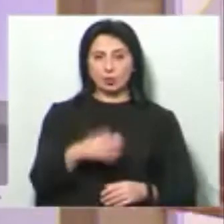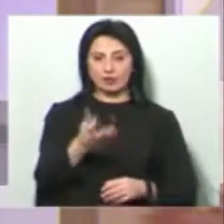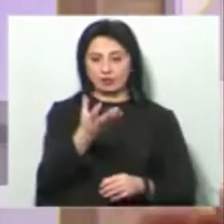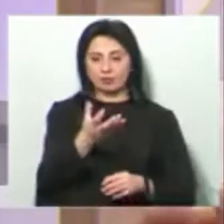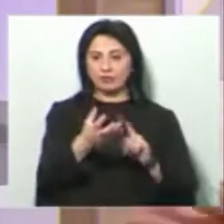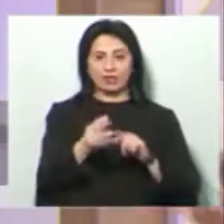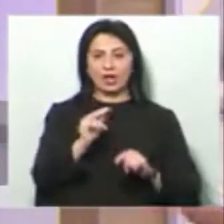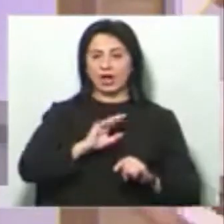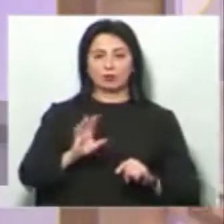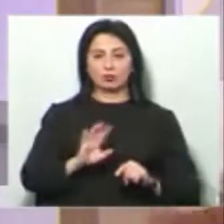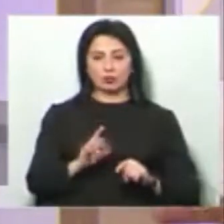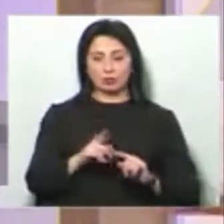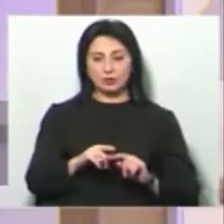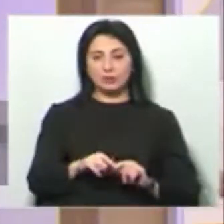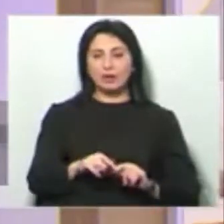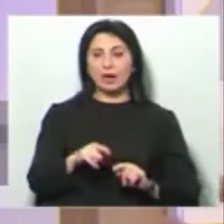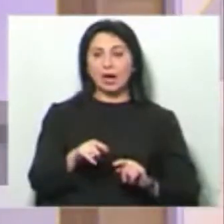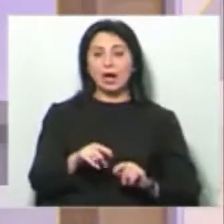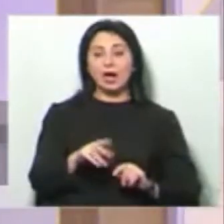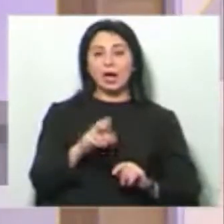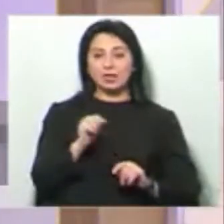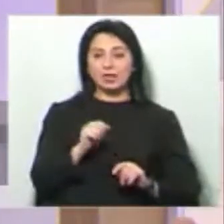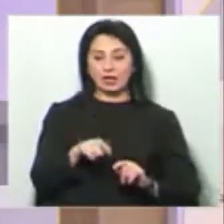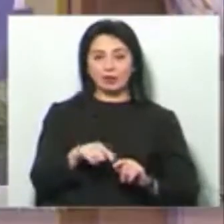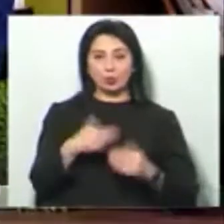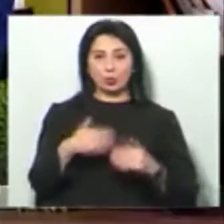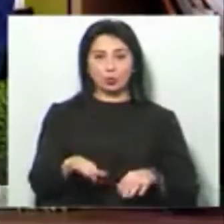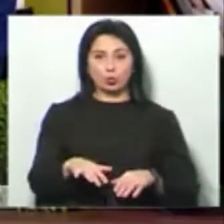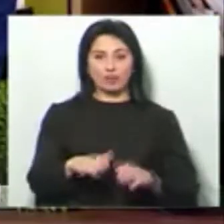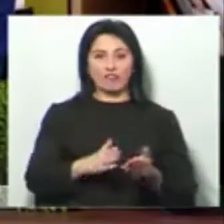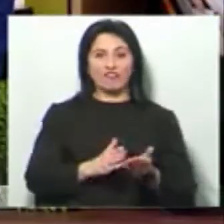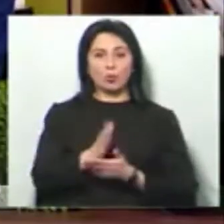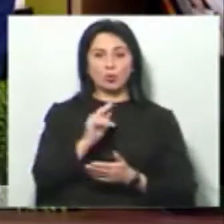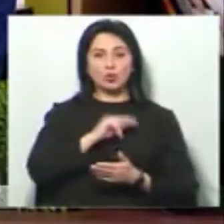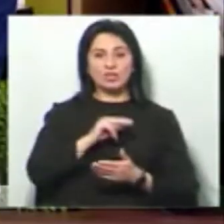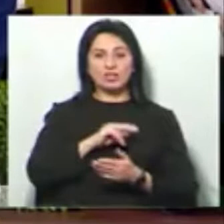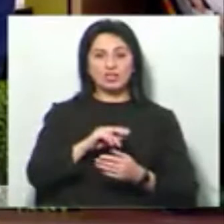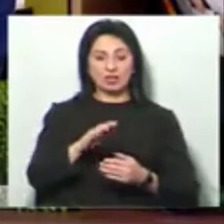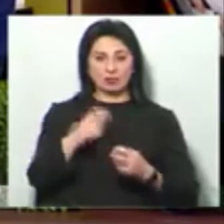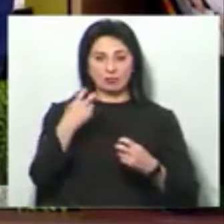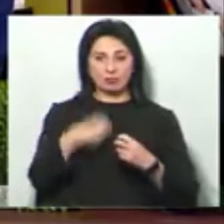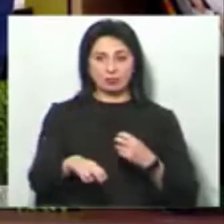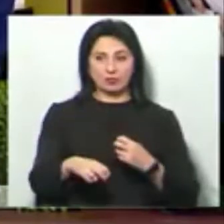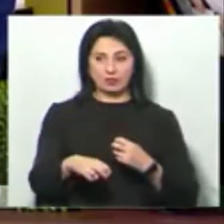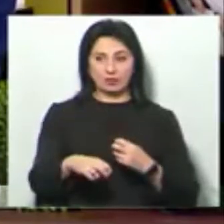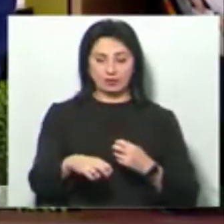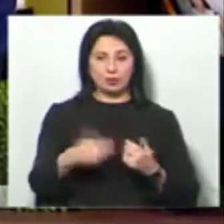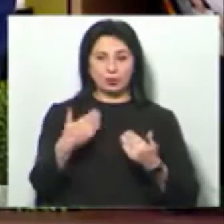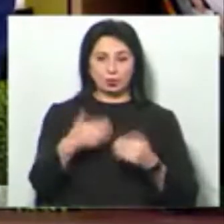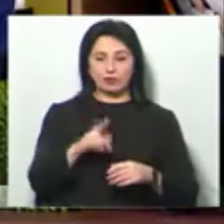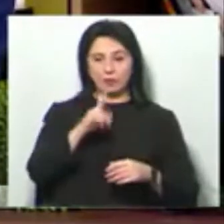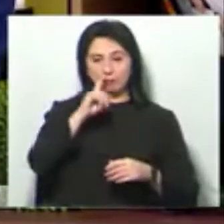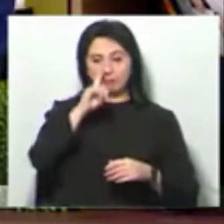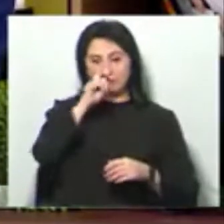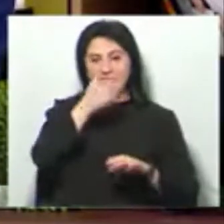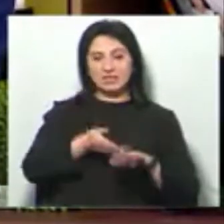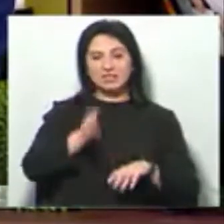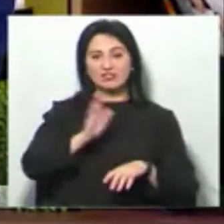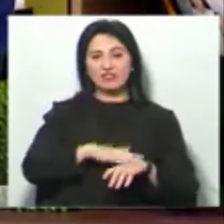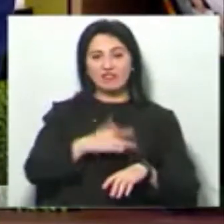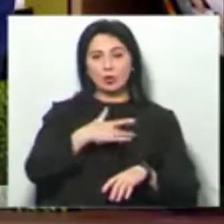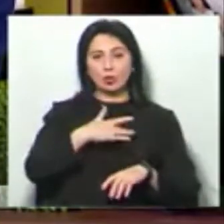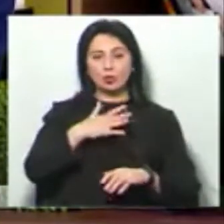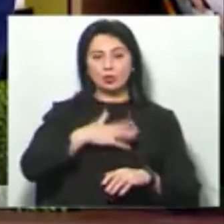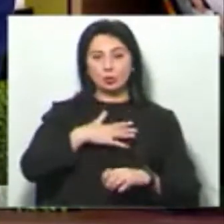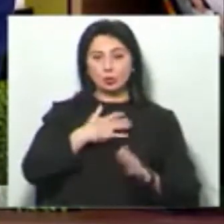local. Ce da da da da da cargam coșul coșul de funcție, gomă da când îți ardeș tunat ave golis ucmaris obit, mahtar pacienti clinica